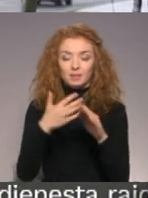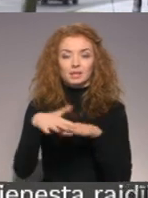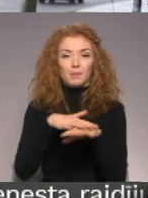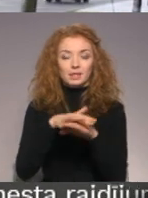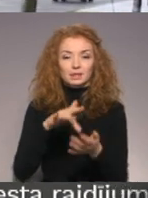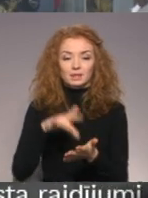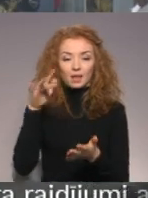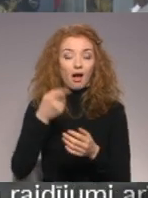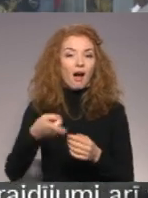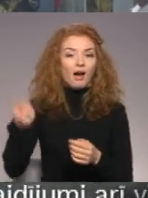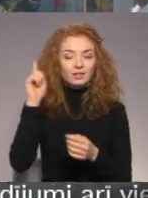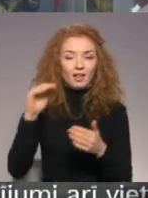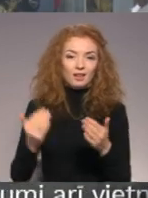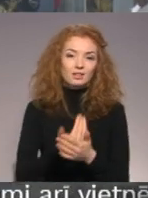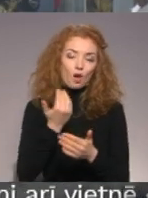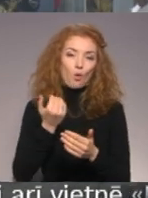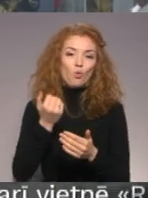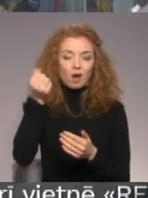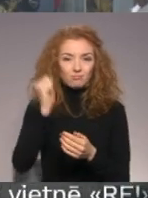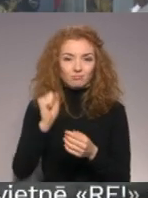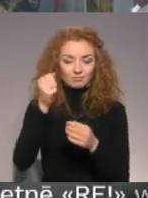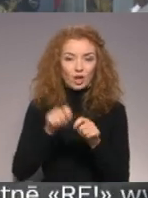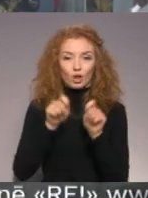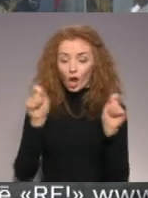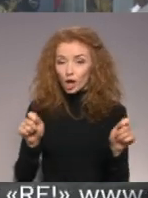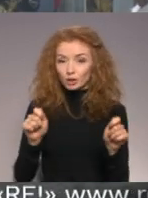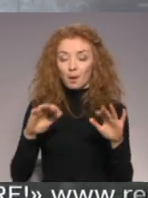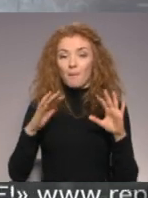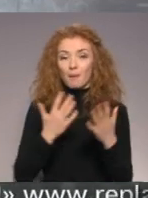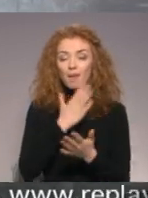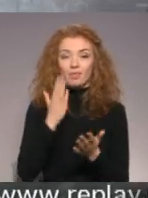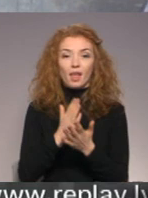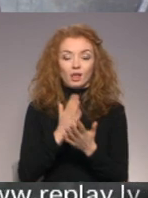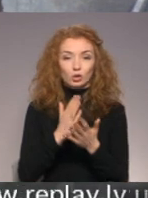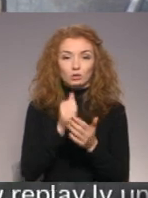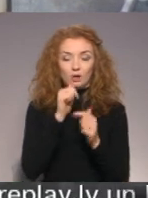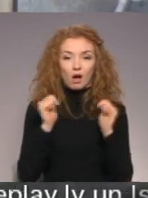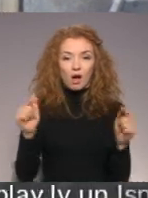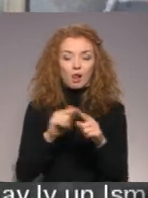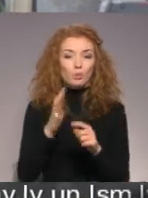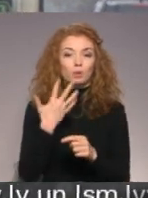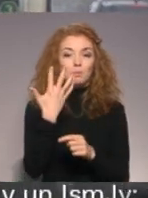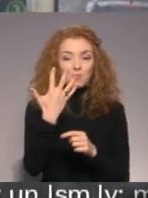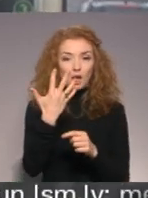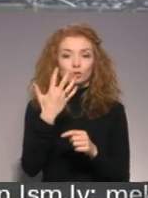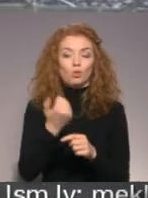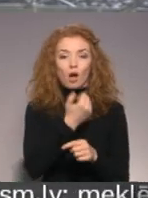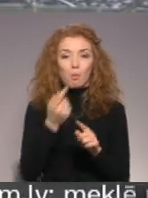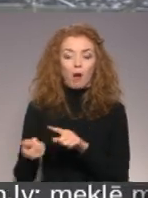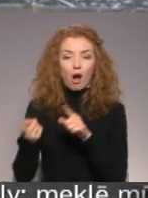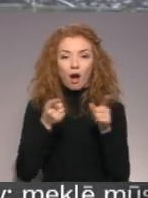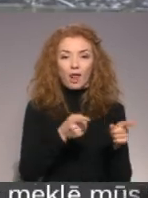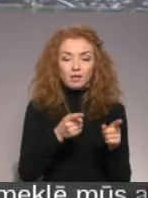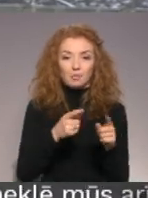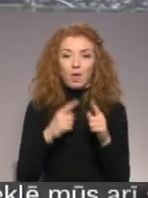sabiedriskajā centrā būs aizliegta jaunu spēļu zāļu atvēršana, savukārt esošajām spēļu zālēm būs 5 gadu pārejas periods, kura